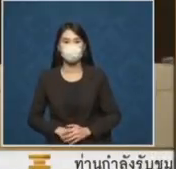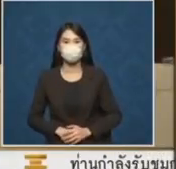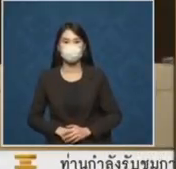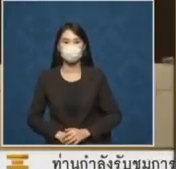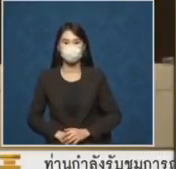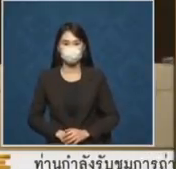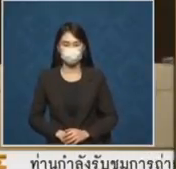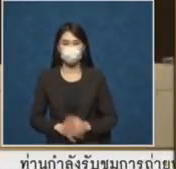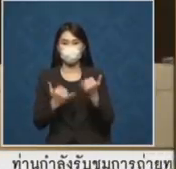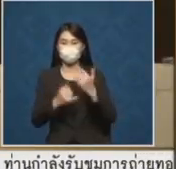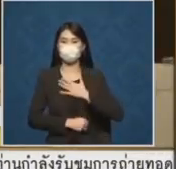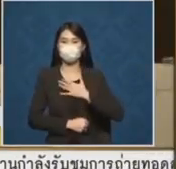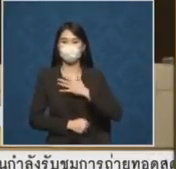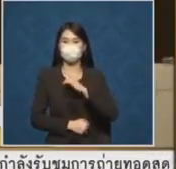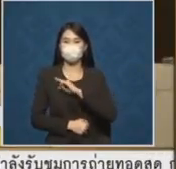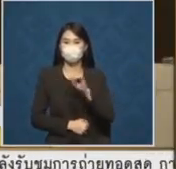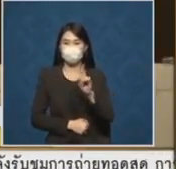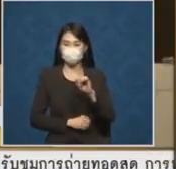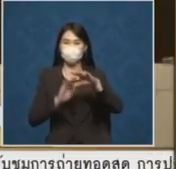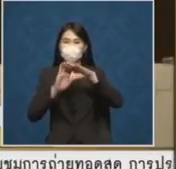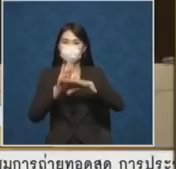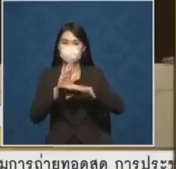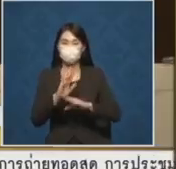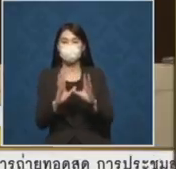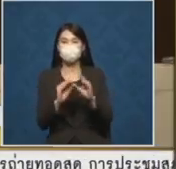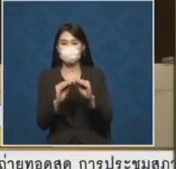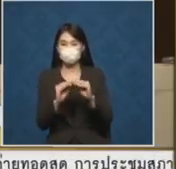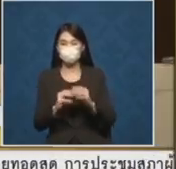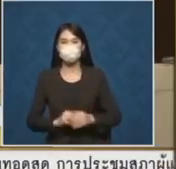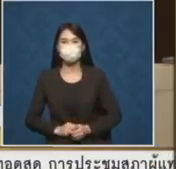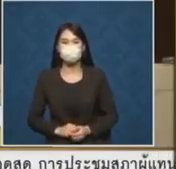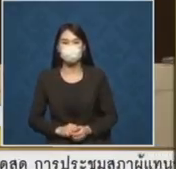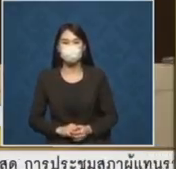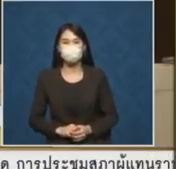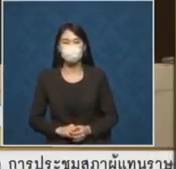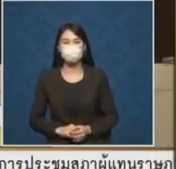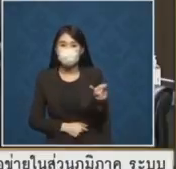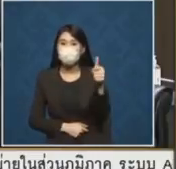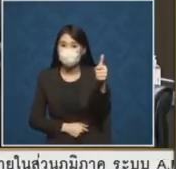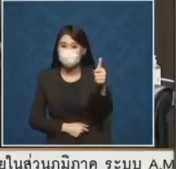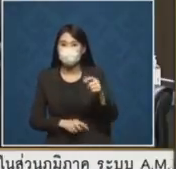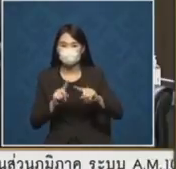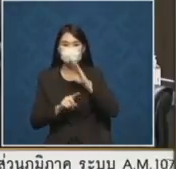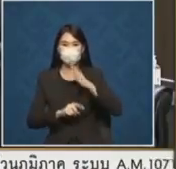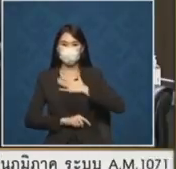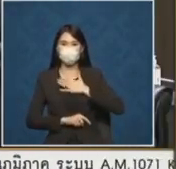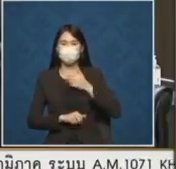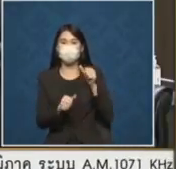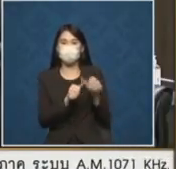ารเขาก็ไม่ได้มีเสถียรภาพเขายังดีอยู่นะครับเพราะมันแยกอำนาจ3ฝ่ายใช่ไหมครับที่มันจะมีปัญหา